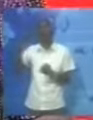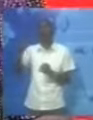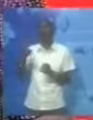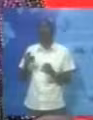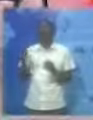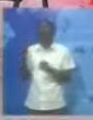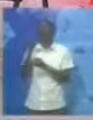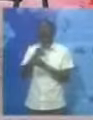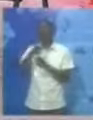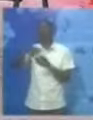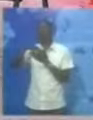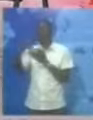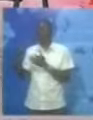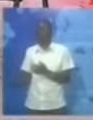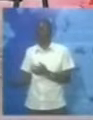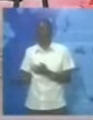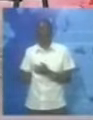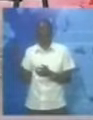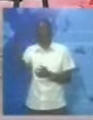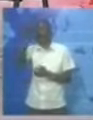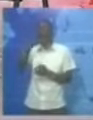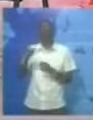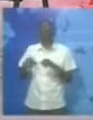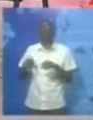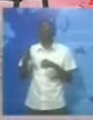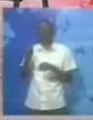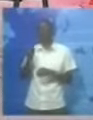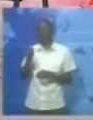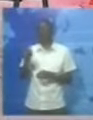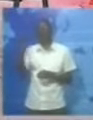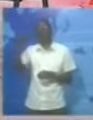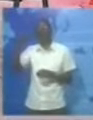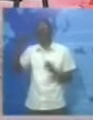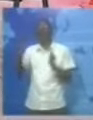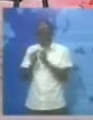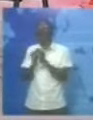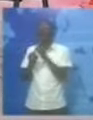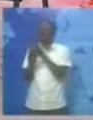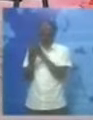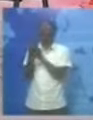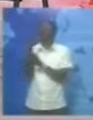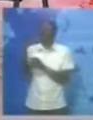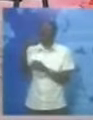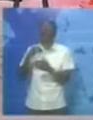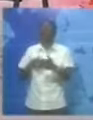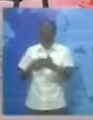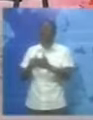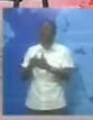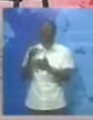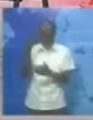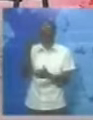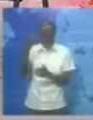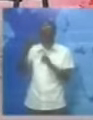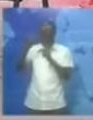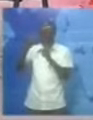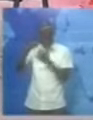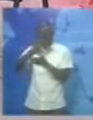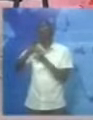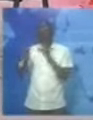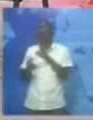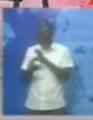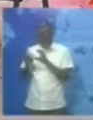demi-siècle. L'Afrique, pas du tout, redémarre. Et avec cette croissance qui approche maintenant les deux chiffres, elle peut tout à